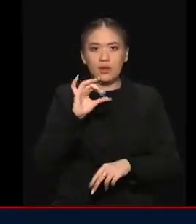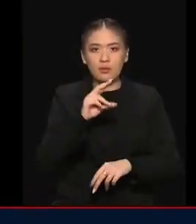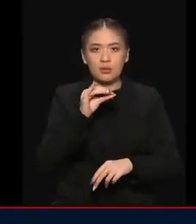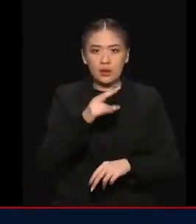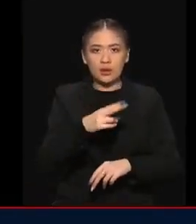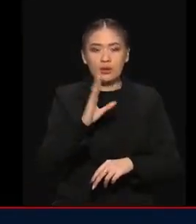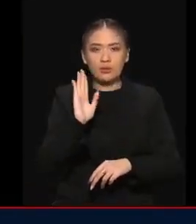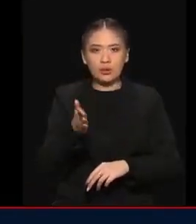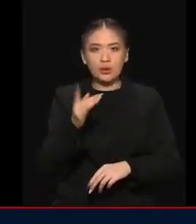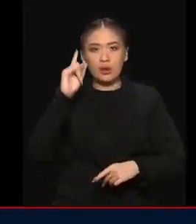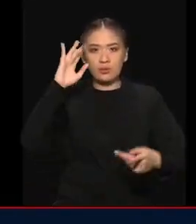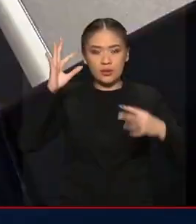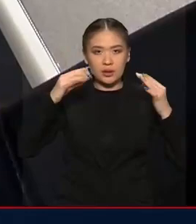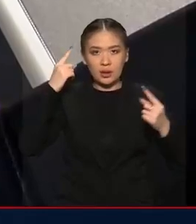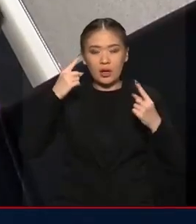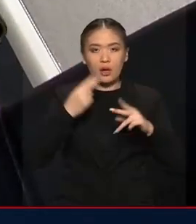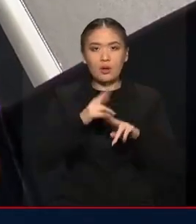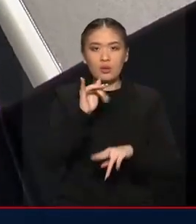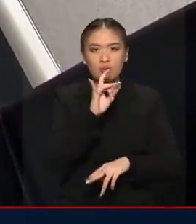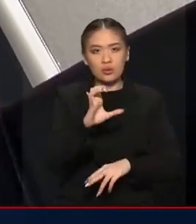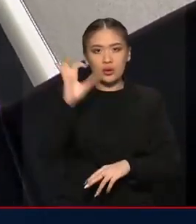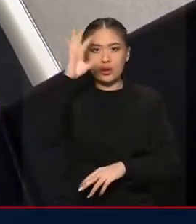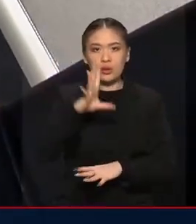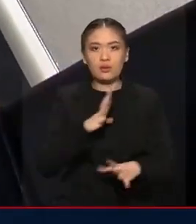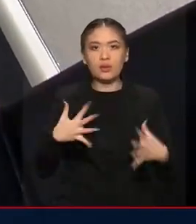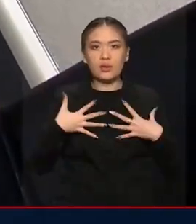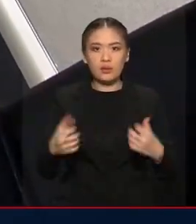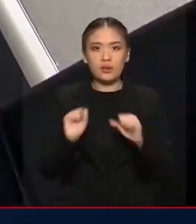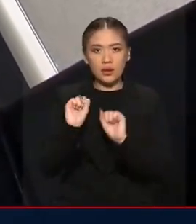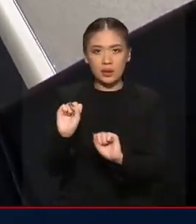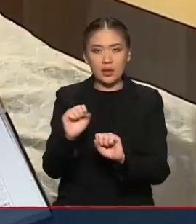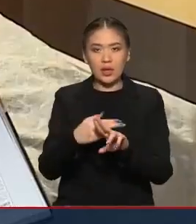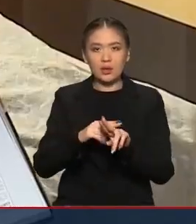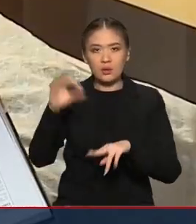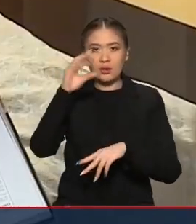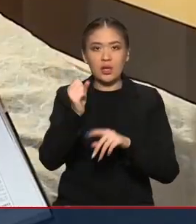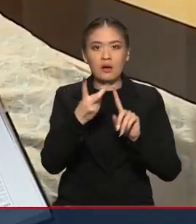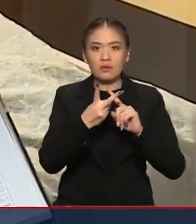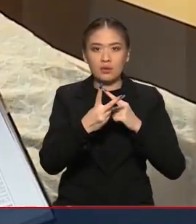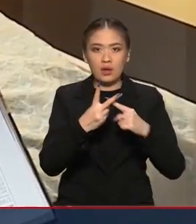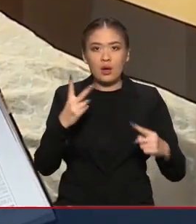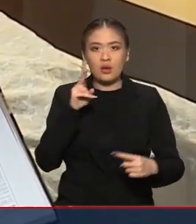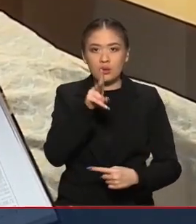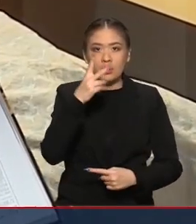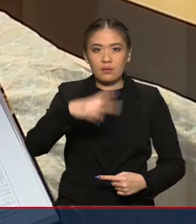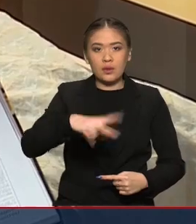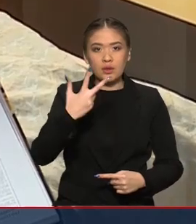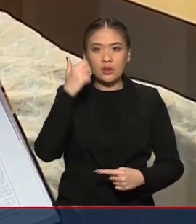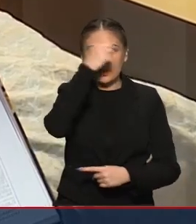праве назначать психокоррекционные курсы в организациях здравоохранения к слову за второе полугодие